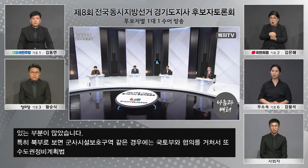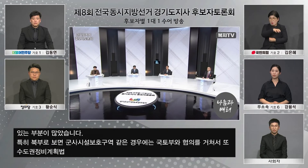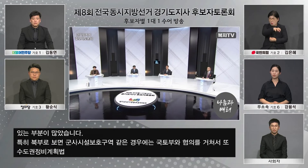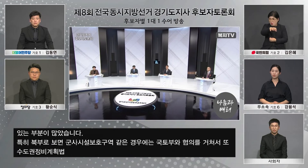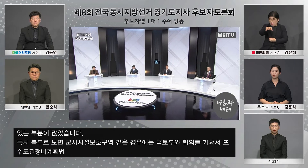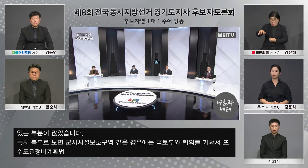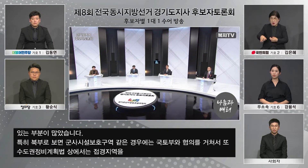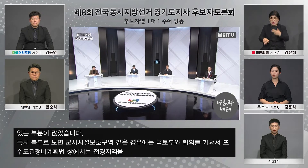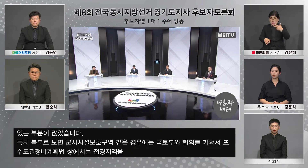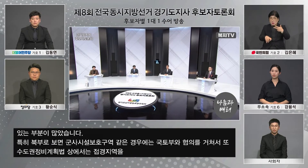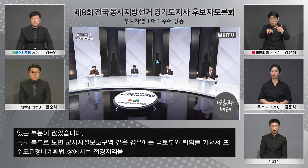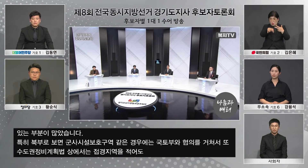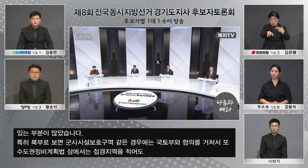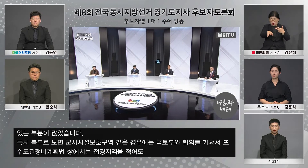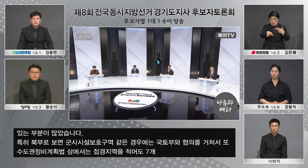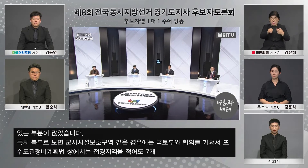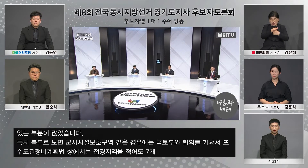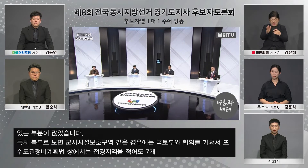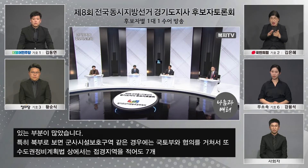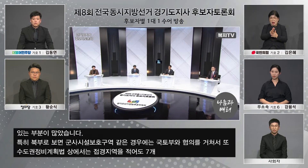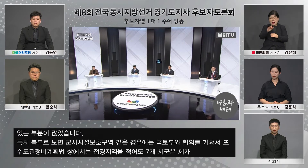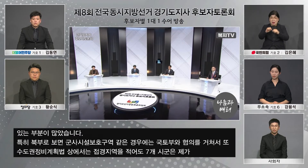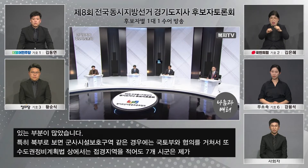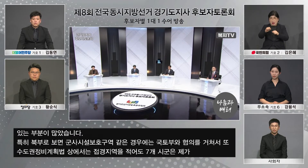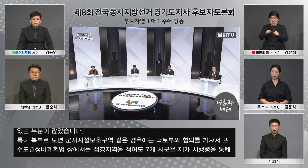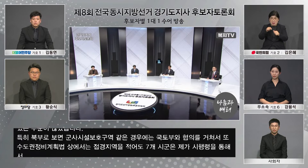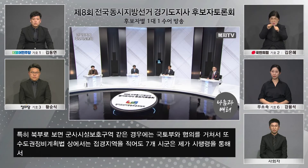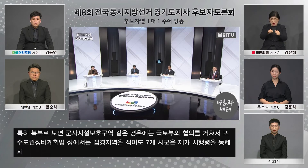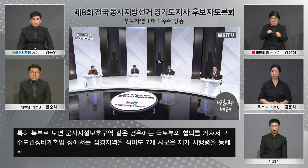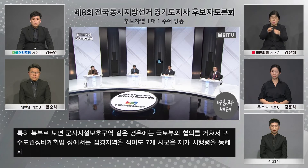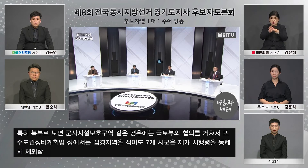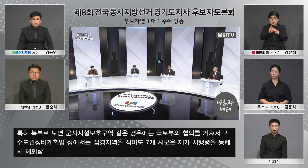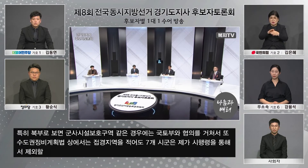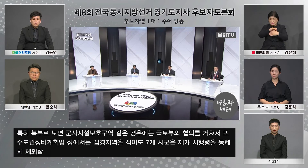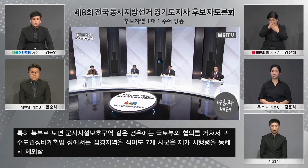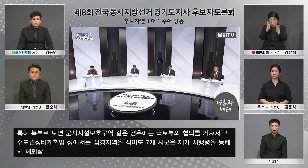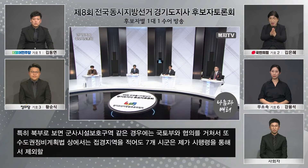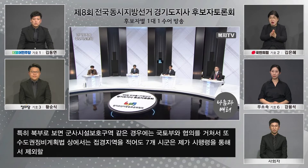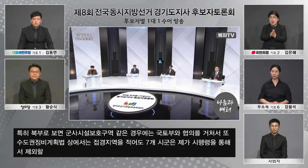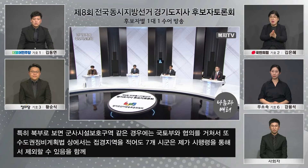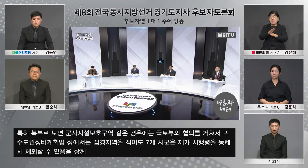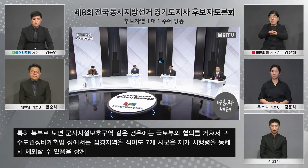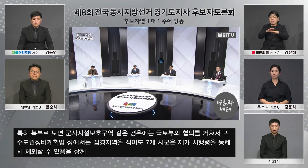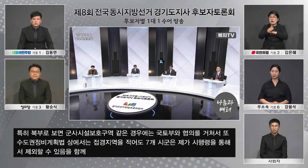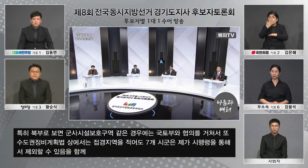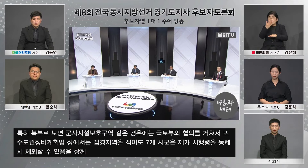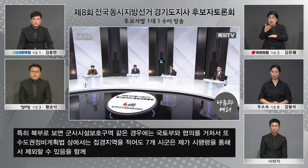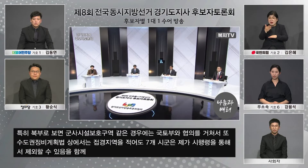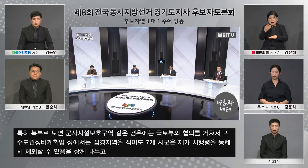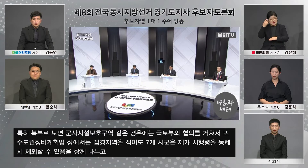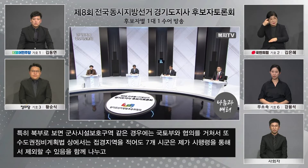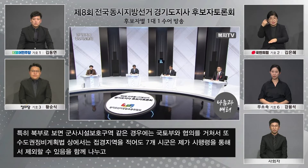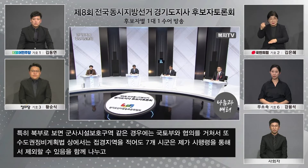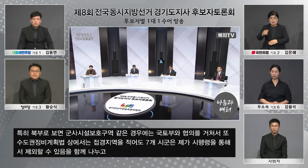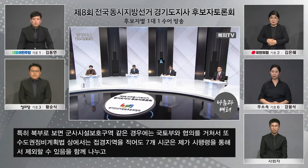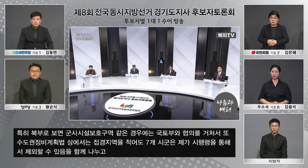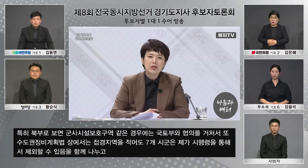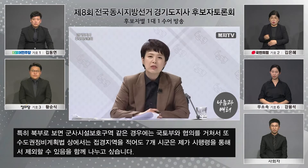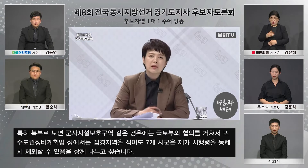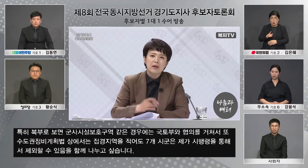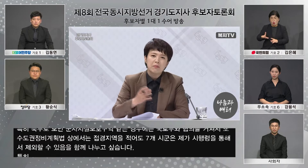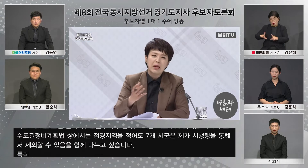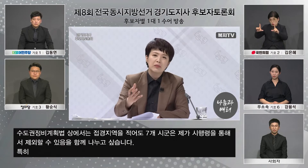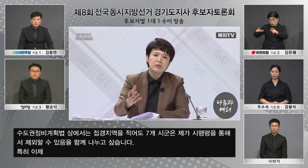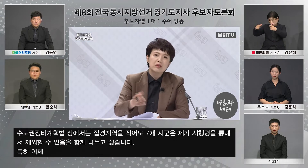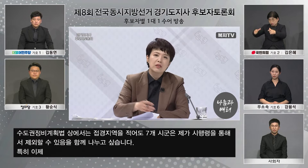시군은 제가 시행령을 통해서 제외할 수 있음을 함께 나누고 싶습니다. 특히 이제 동부에 계신